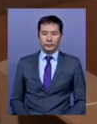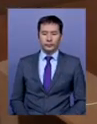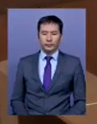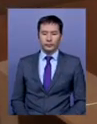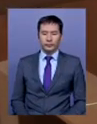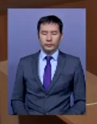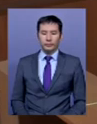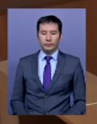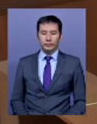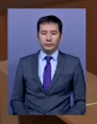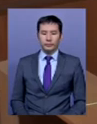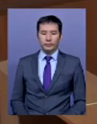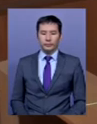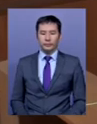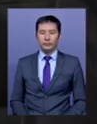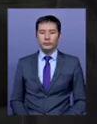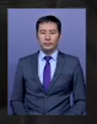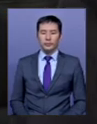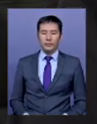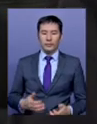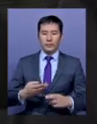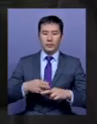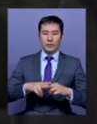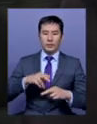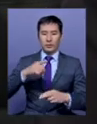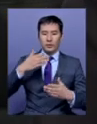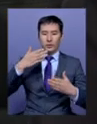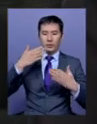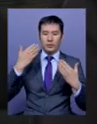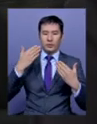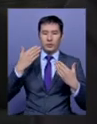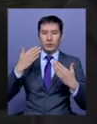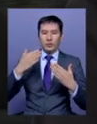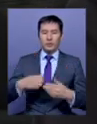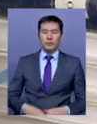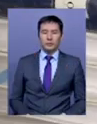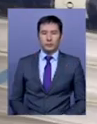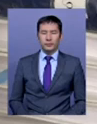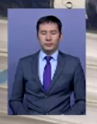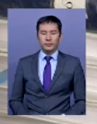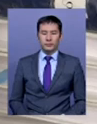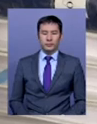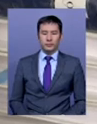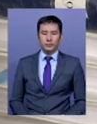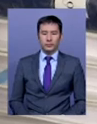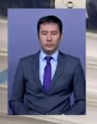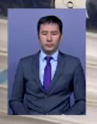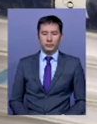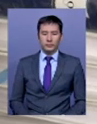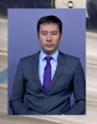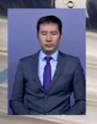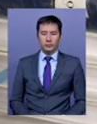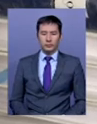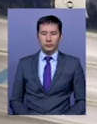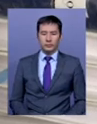болған. Сотталғандардың ішіндегі ең жеңіл жазалған жігіттің қорғаушысы істің осылайша шешілгеніне дән риза.